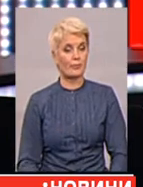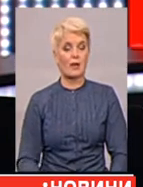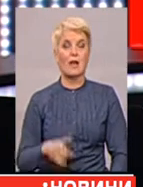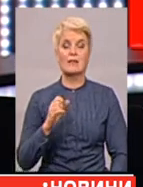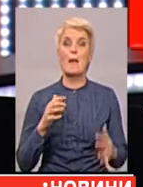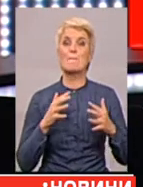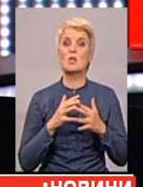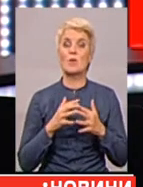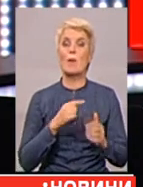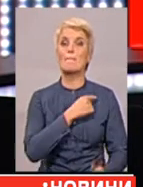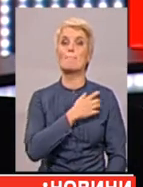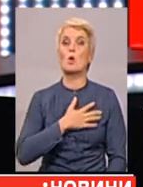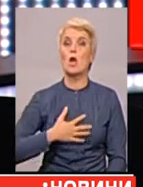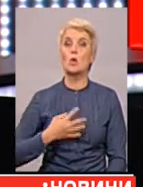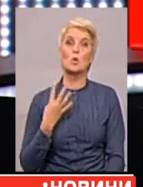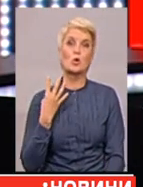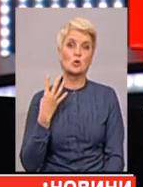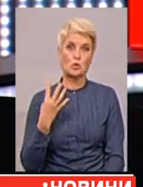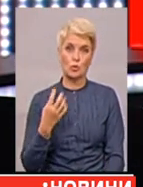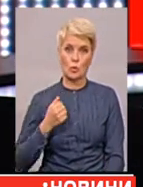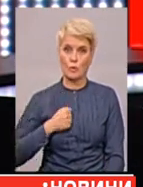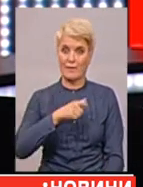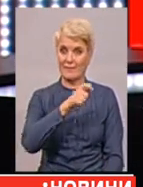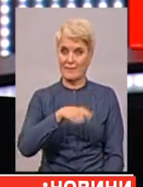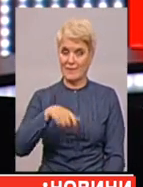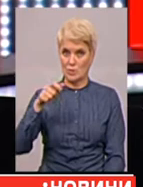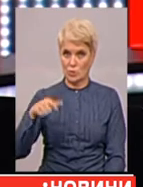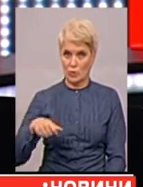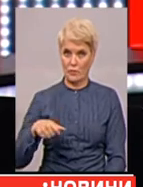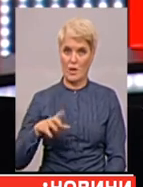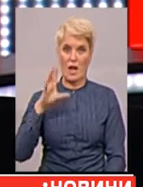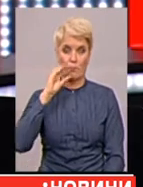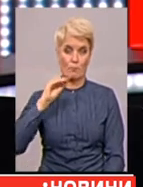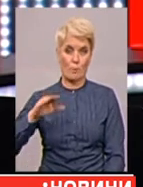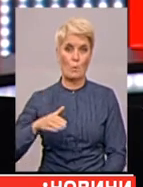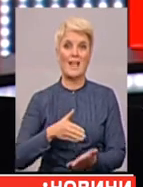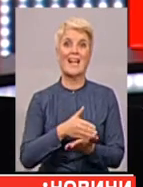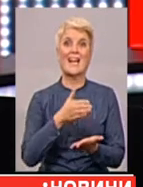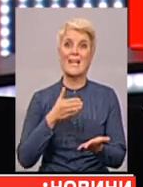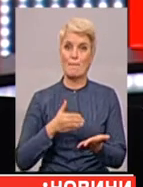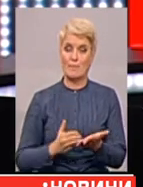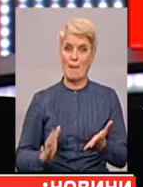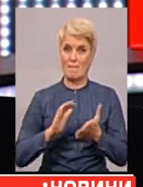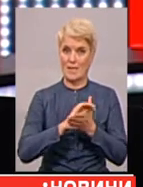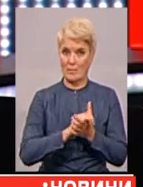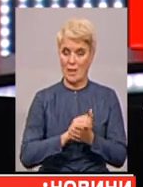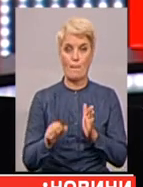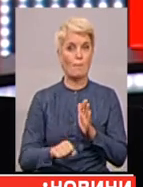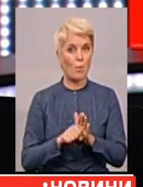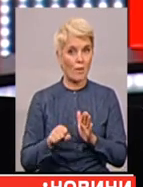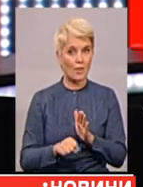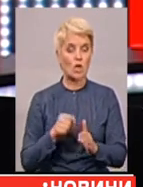На передовій поранено 4 військових. Такі дані Міноборони за минулу добу. Попри хлібне перемир'я, бойовики все частіше